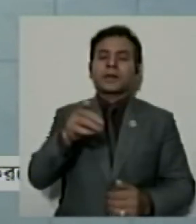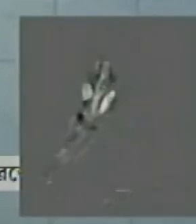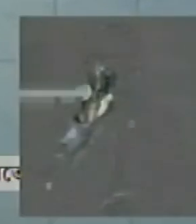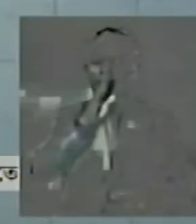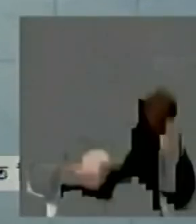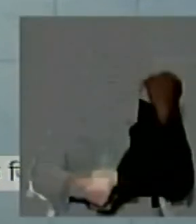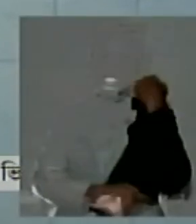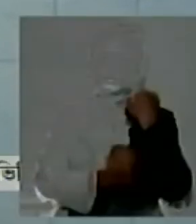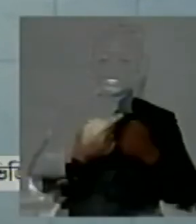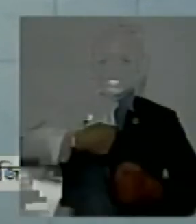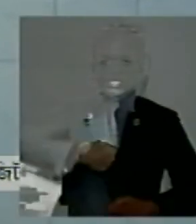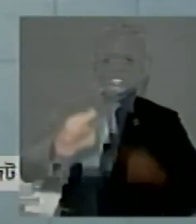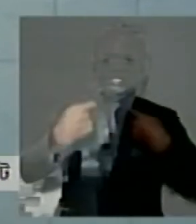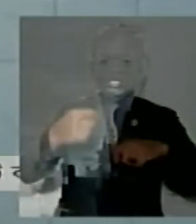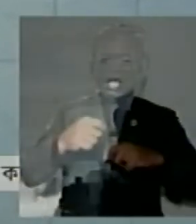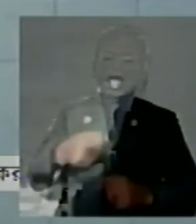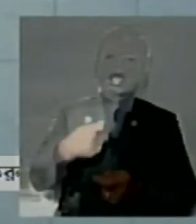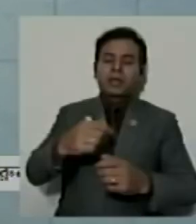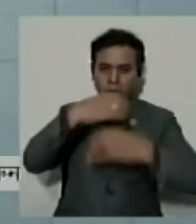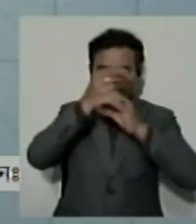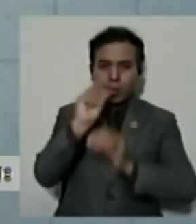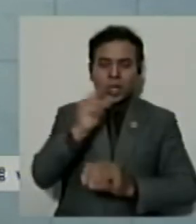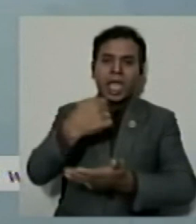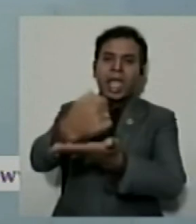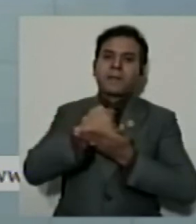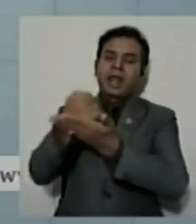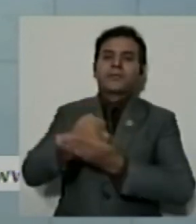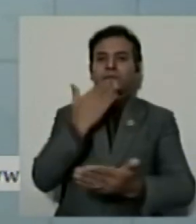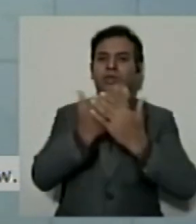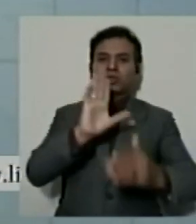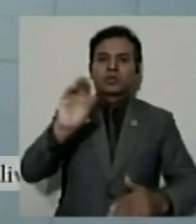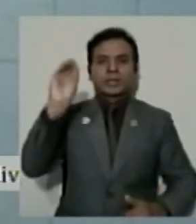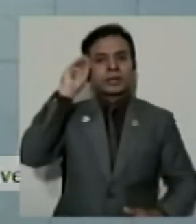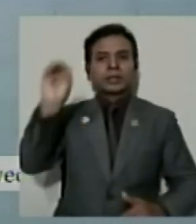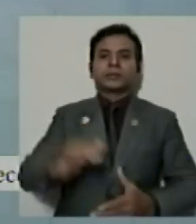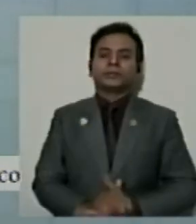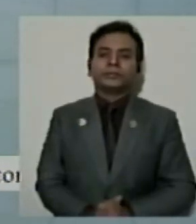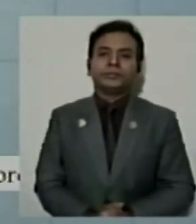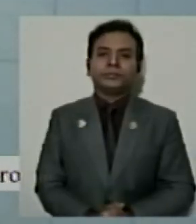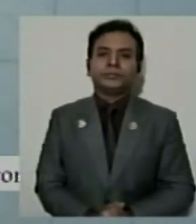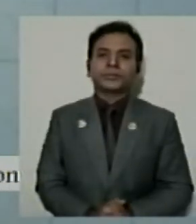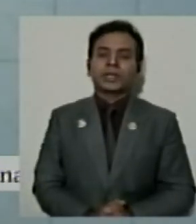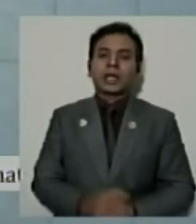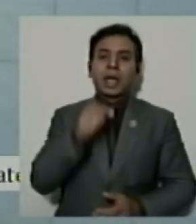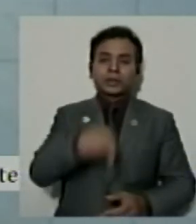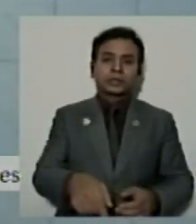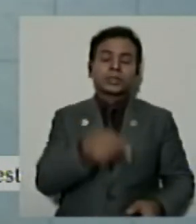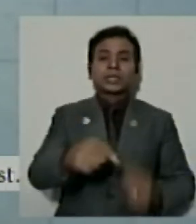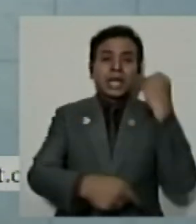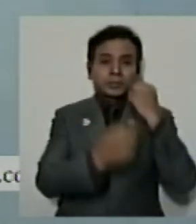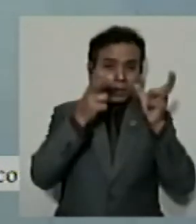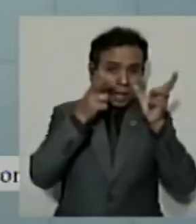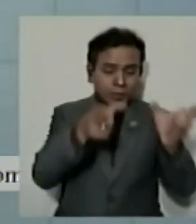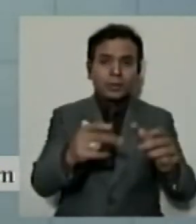আমরা যদি আইসোলেশন রোগীর দিকে আসি, আমাদের 24 ঘন্টায় নতুন করে আইসোলেশনে এসেছেন 138 জন এবং